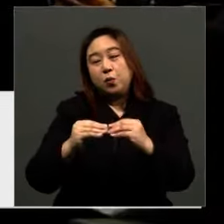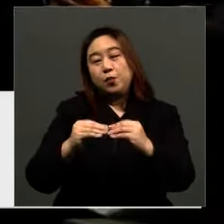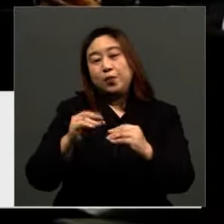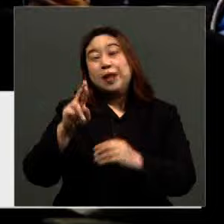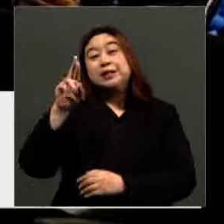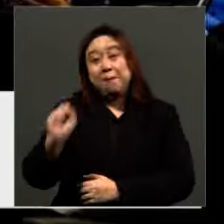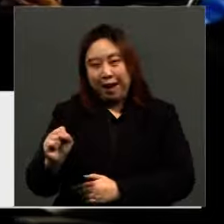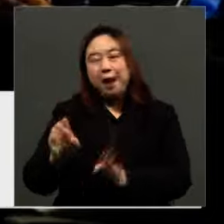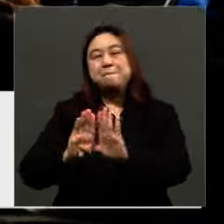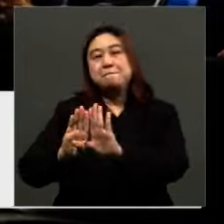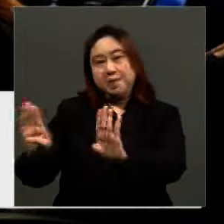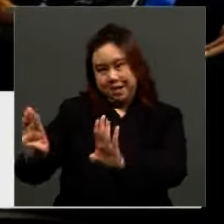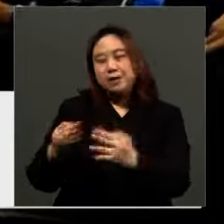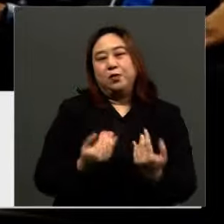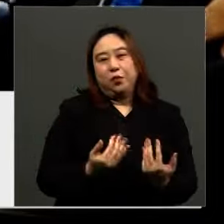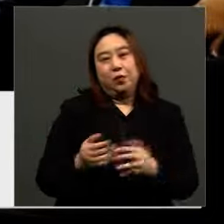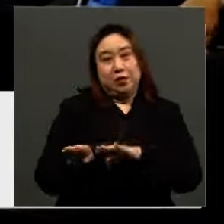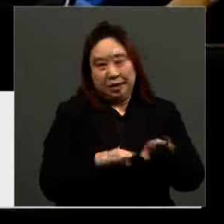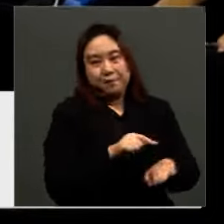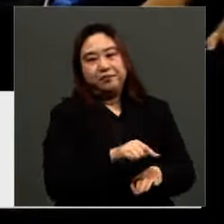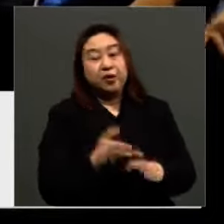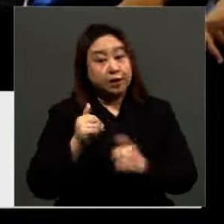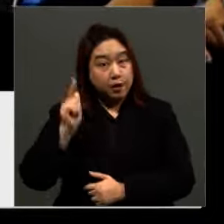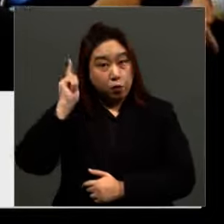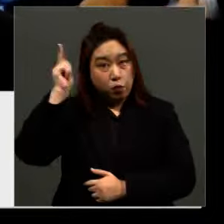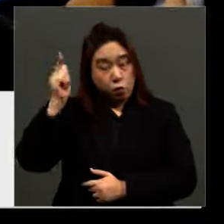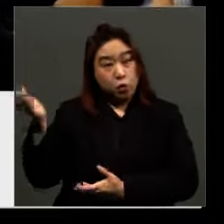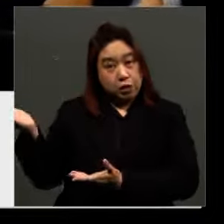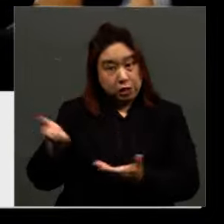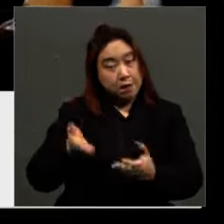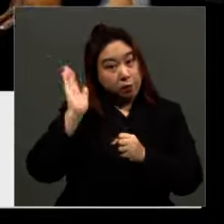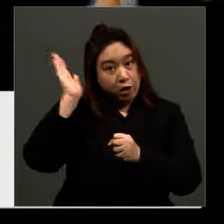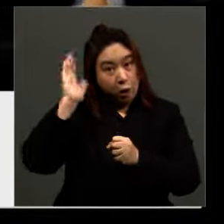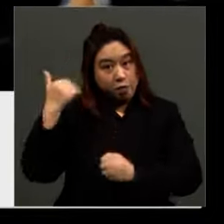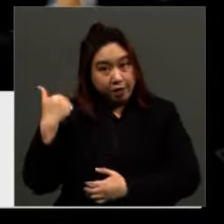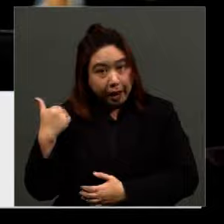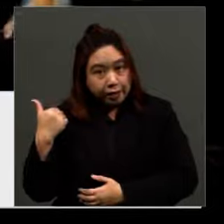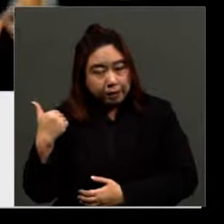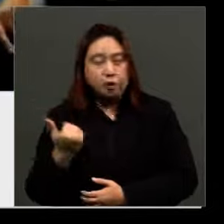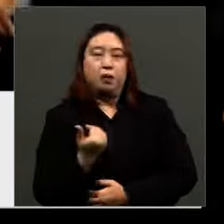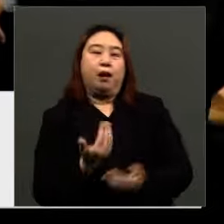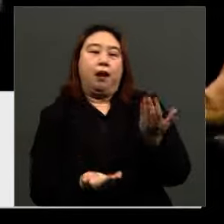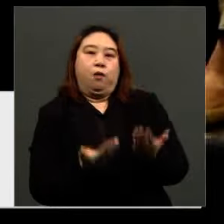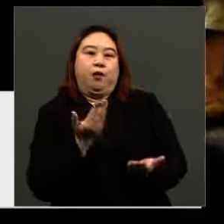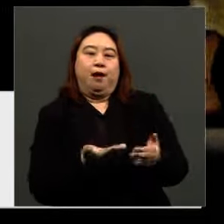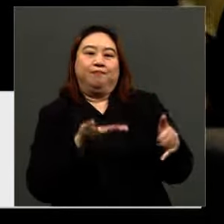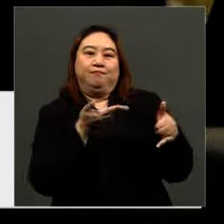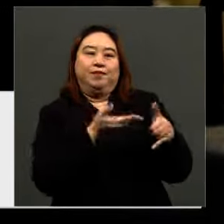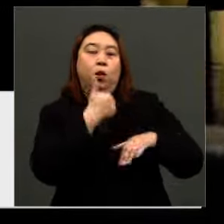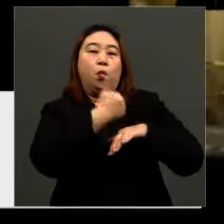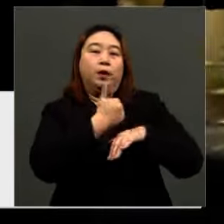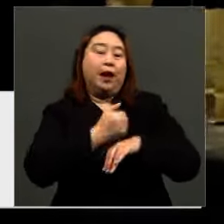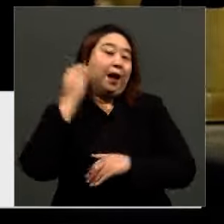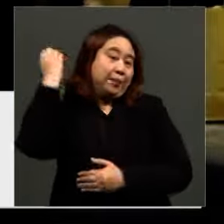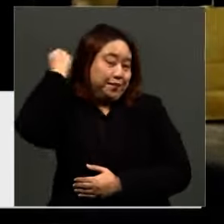ราษฎรส่วนการเชิญนายทักษิณชินวัตรมาร่วมเป็นวิทยากรบรรยายในการสัมมนาหรือไม่นั้นอยู่ที่นางสาวแพทองธาชินวัตรหัวหน้าพรรค